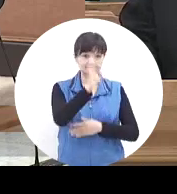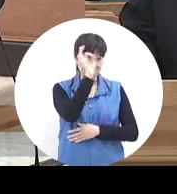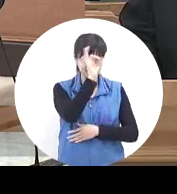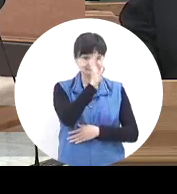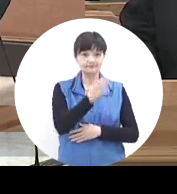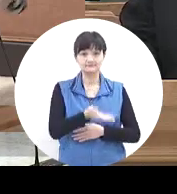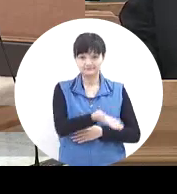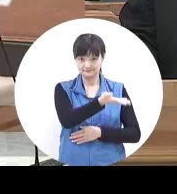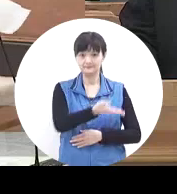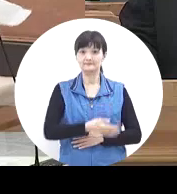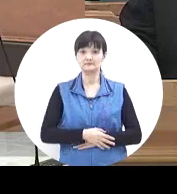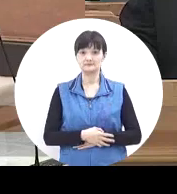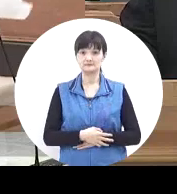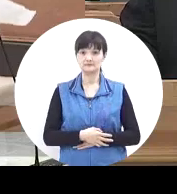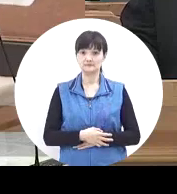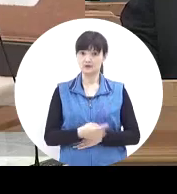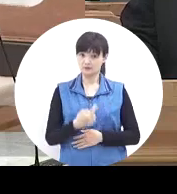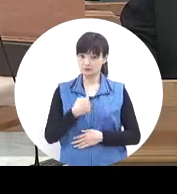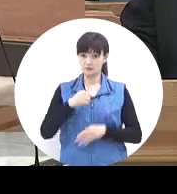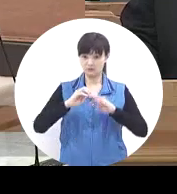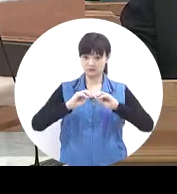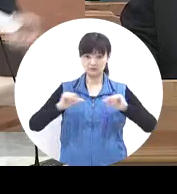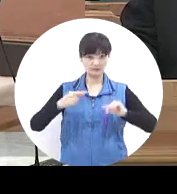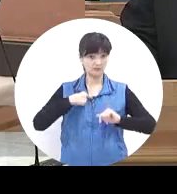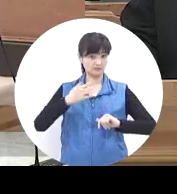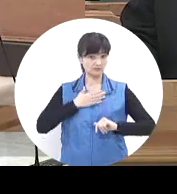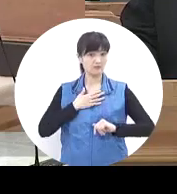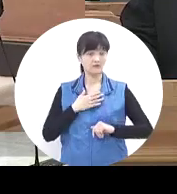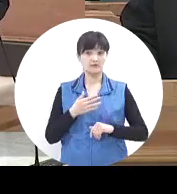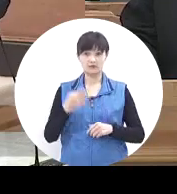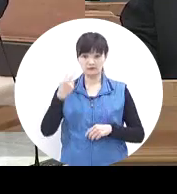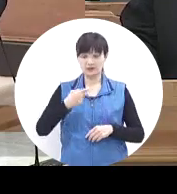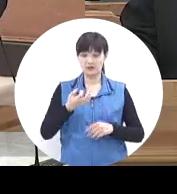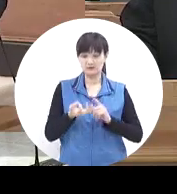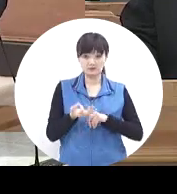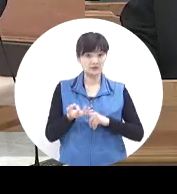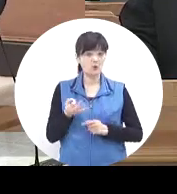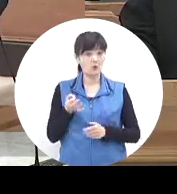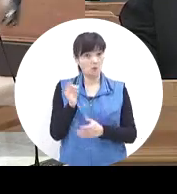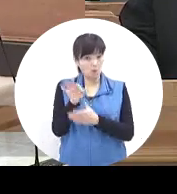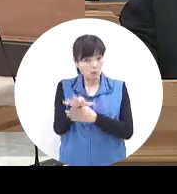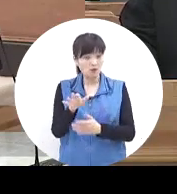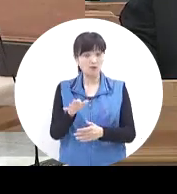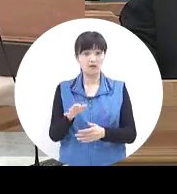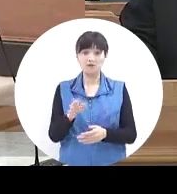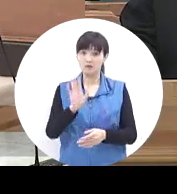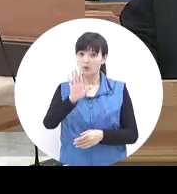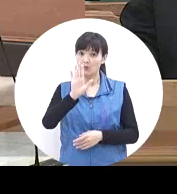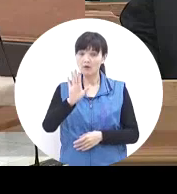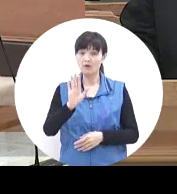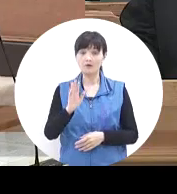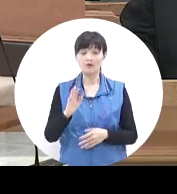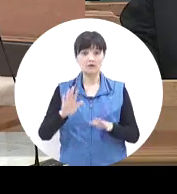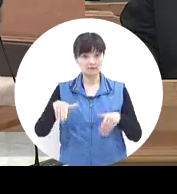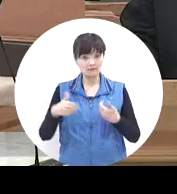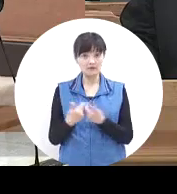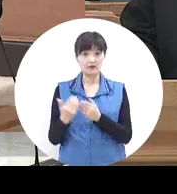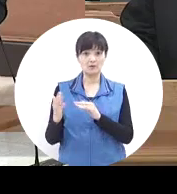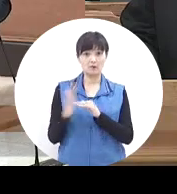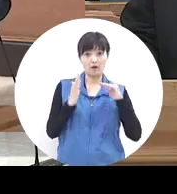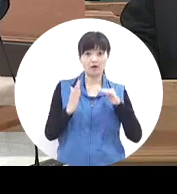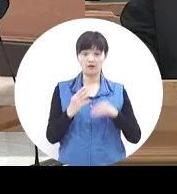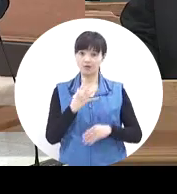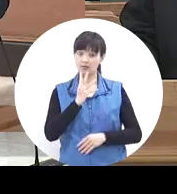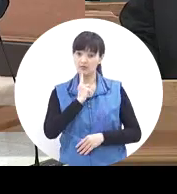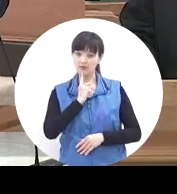还要另找地方。 就我们出地出钱，然后叫我们再去找其他地方。他这个特专山都可以给100多亿，叫我们找其